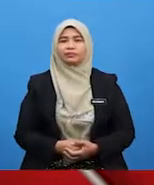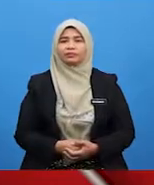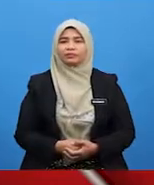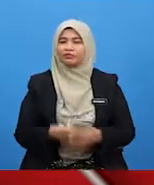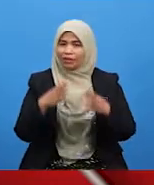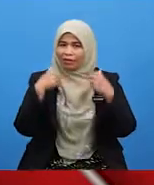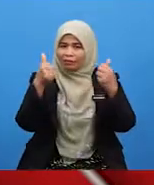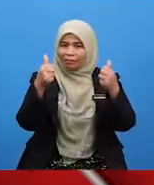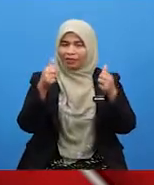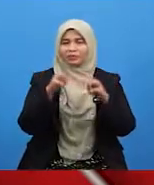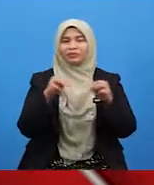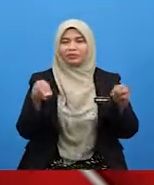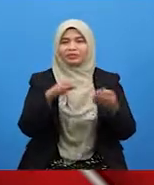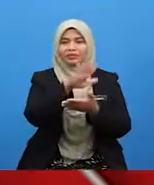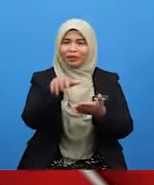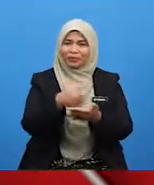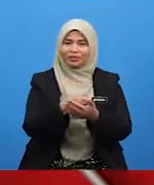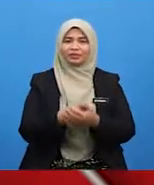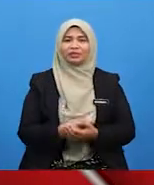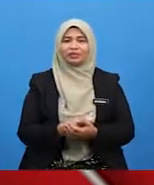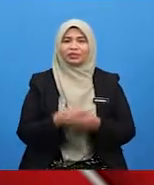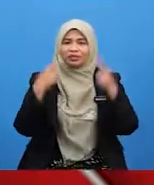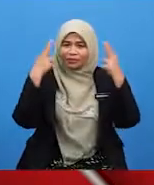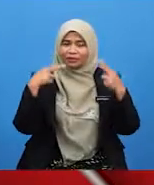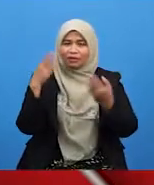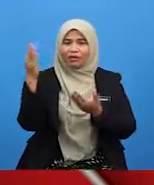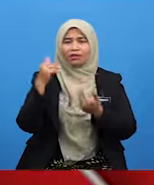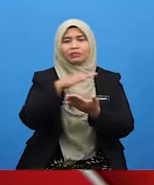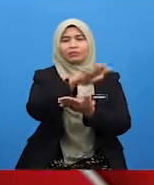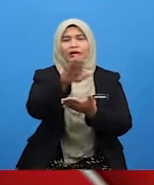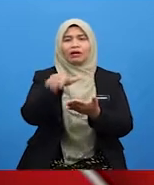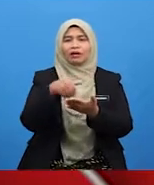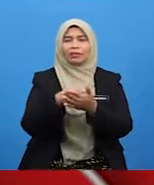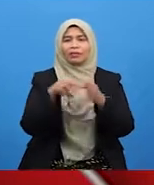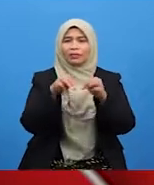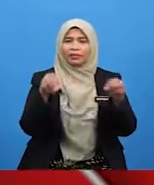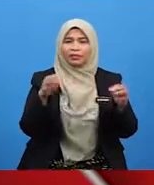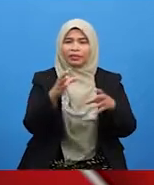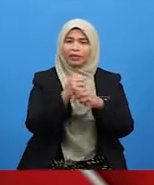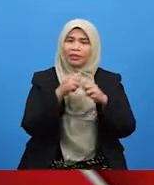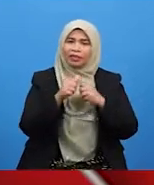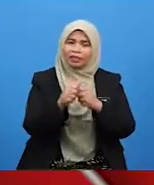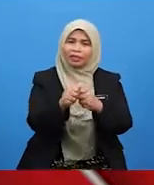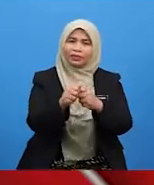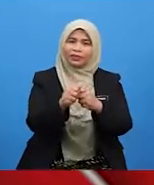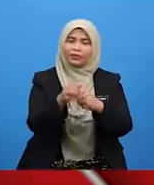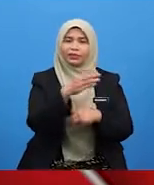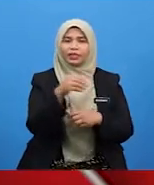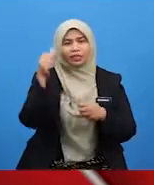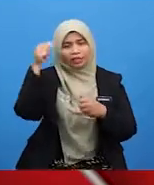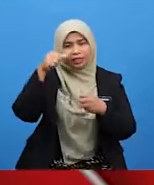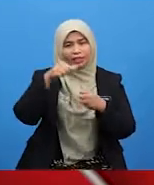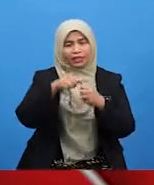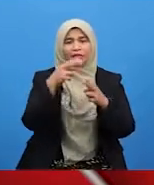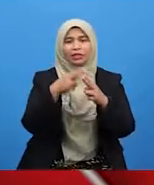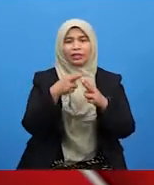Hebat murid-murid Ustaz. Ustaz harap semua murid-murid dapat mengikut dan mengingati nama-nama